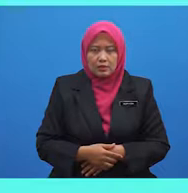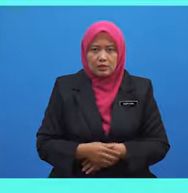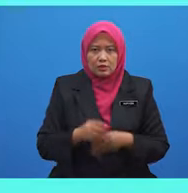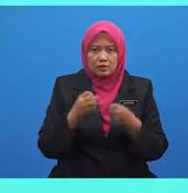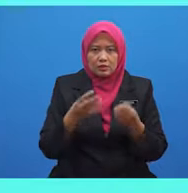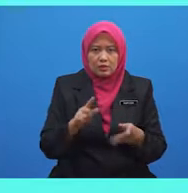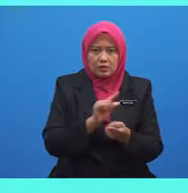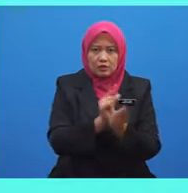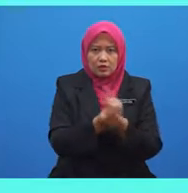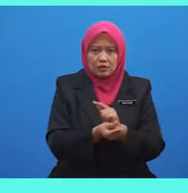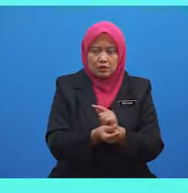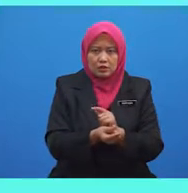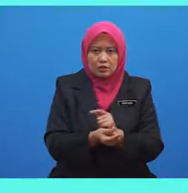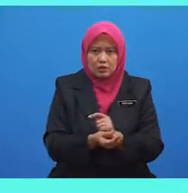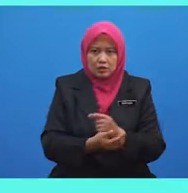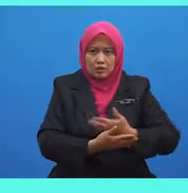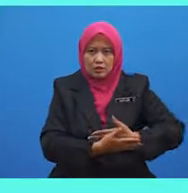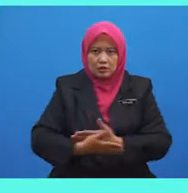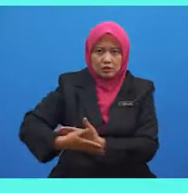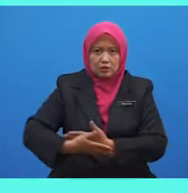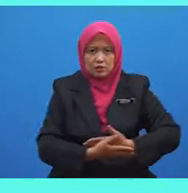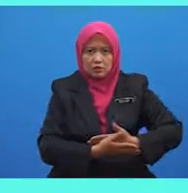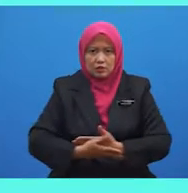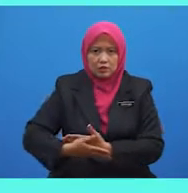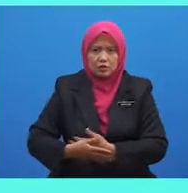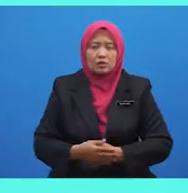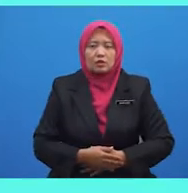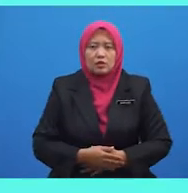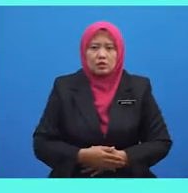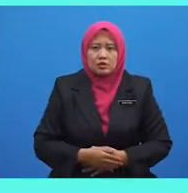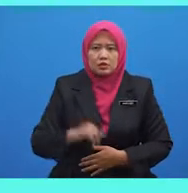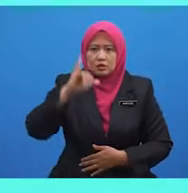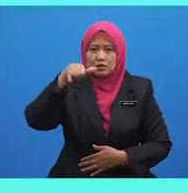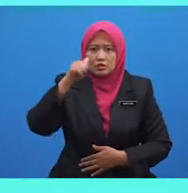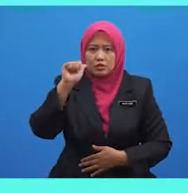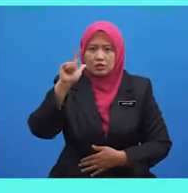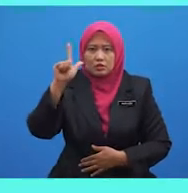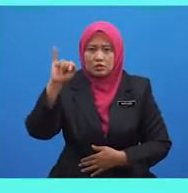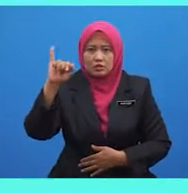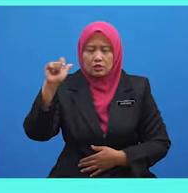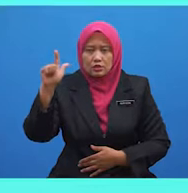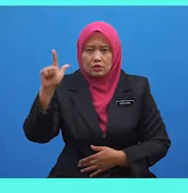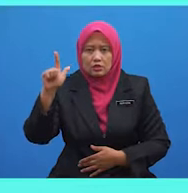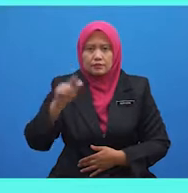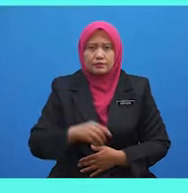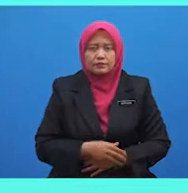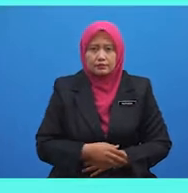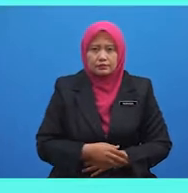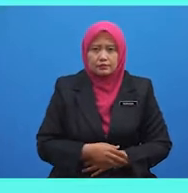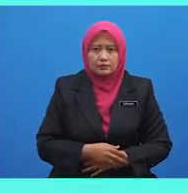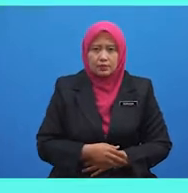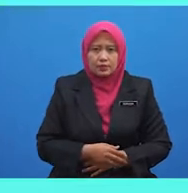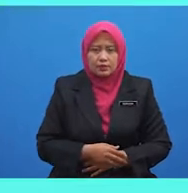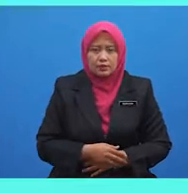telah diganti oleh anaknya iaitu Tun Abdul Jalil. Cabaran seterusnya ialah